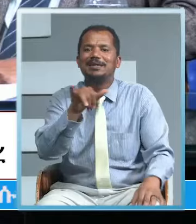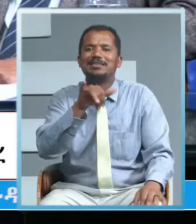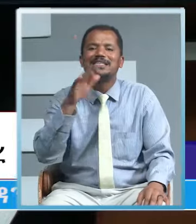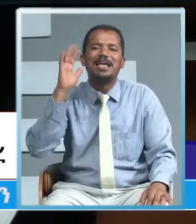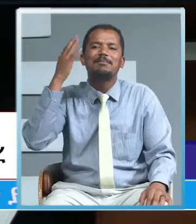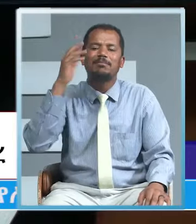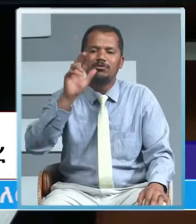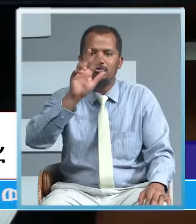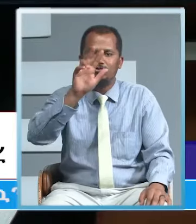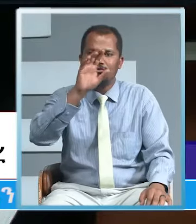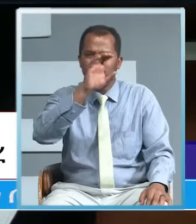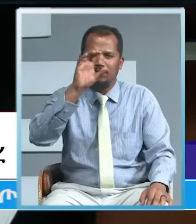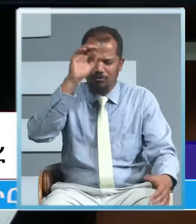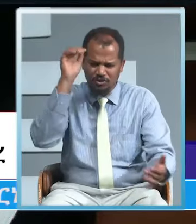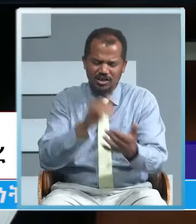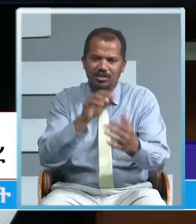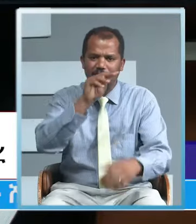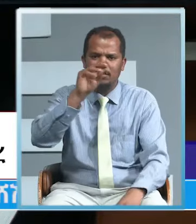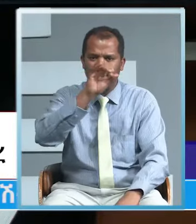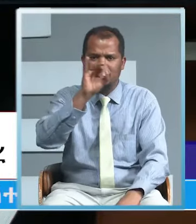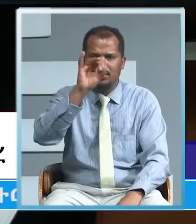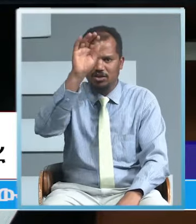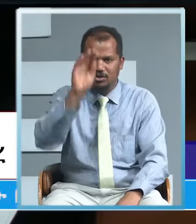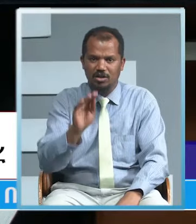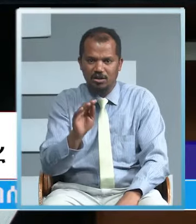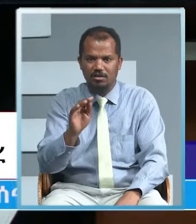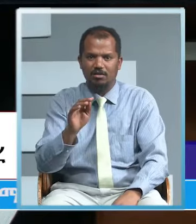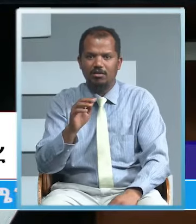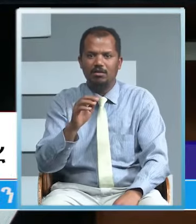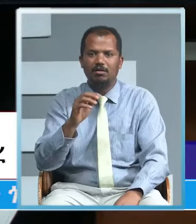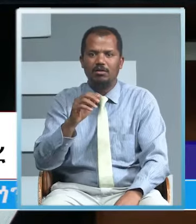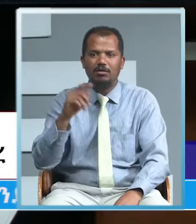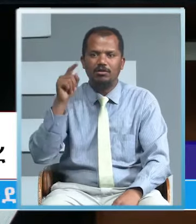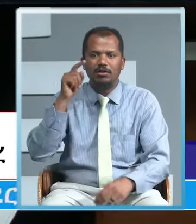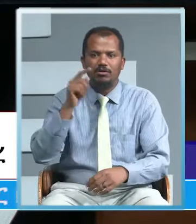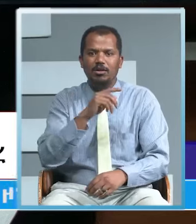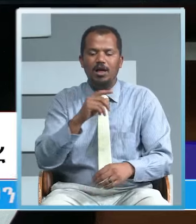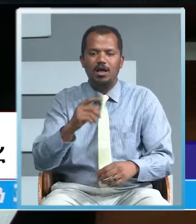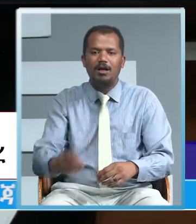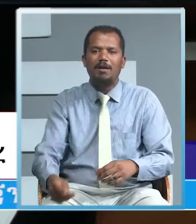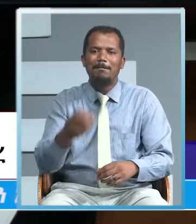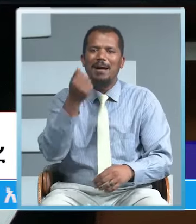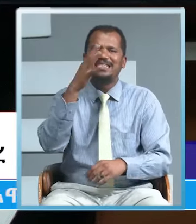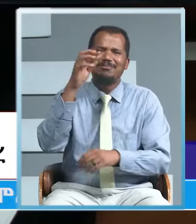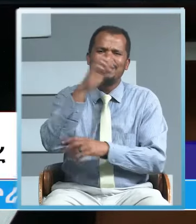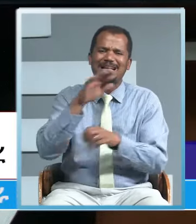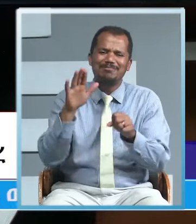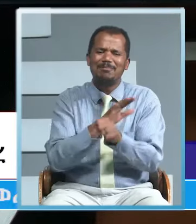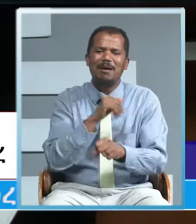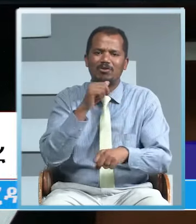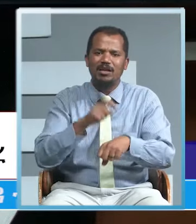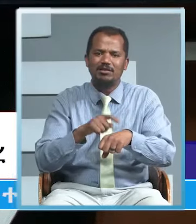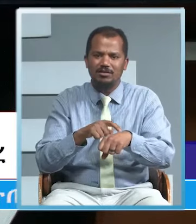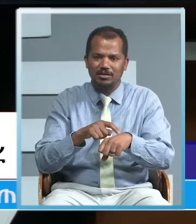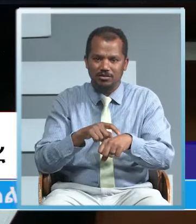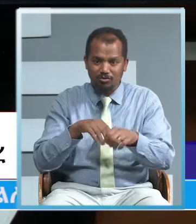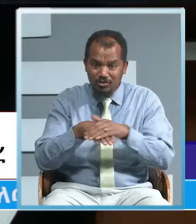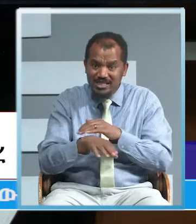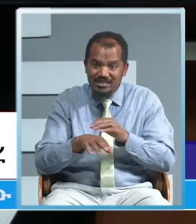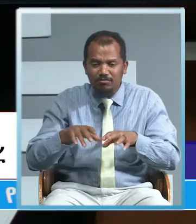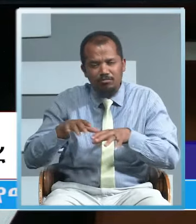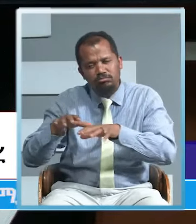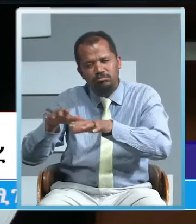የሚመስል 300 ሺህ ምንሻ ሳቸው ጥሪ ባቀረቡ 15 ቀን ባልሙላ